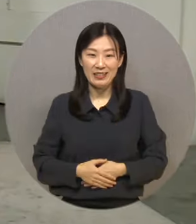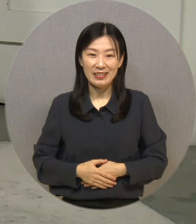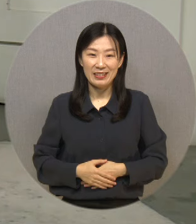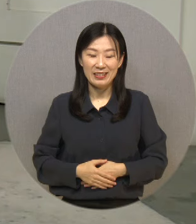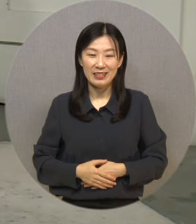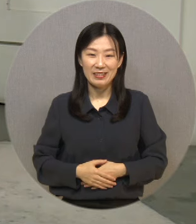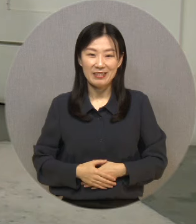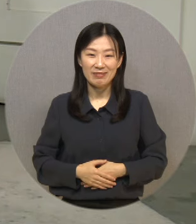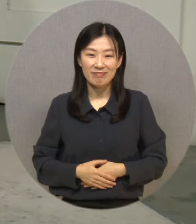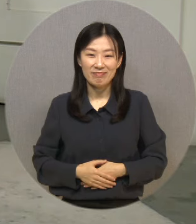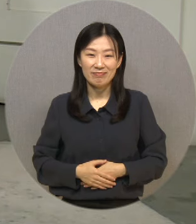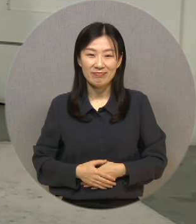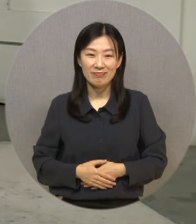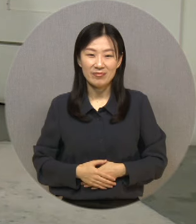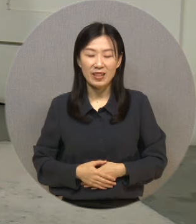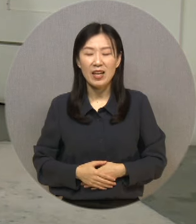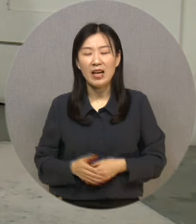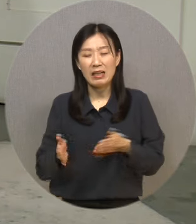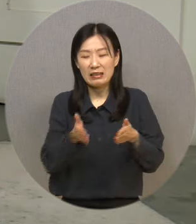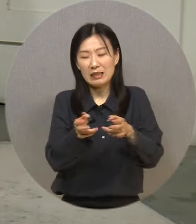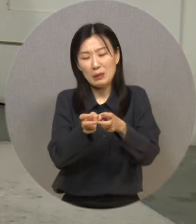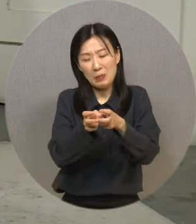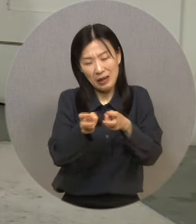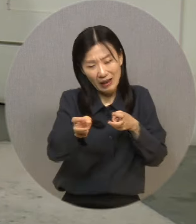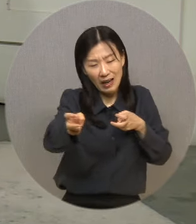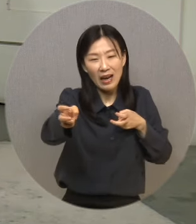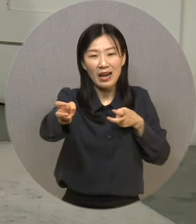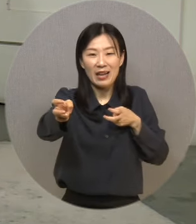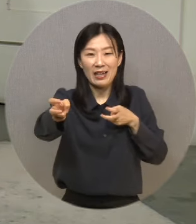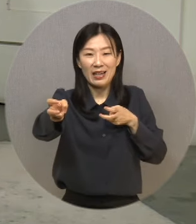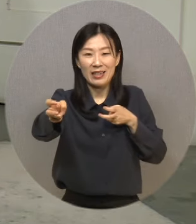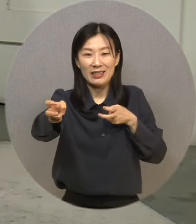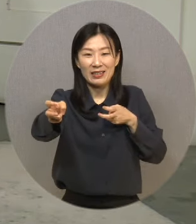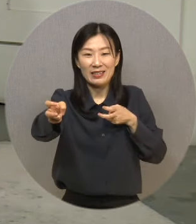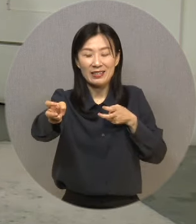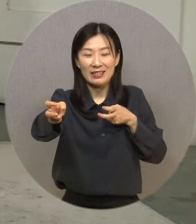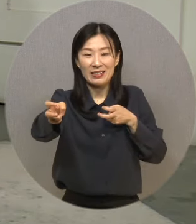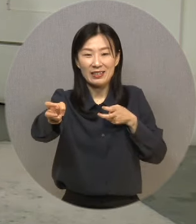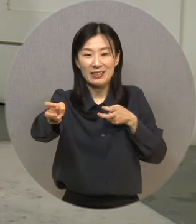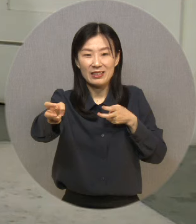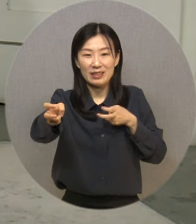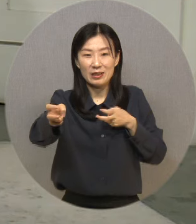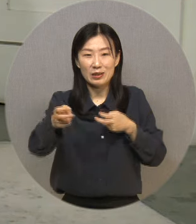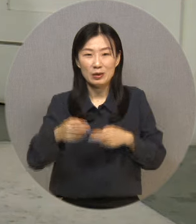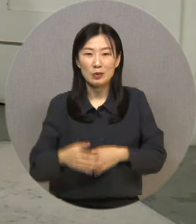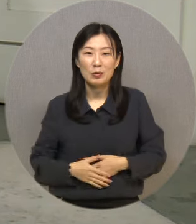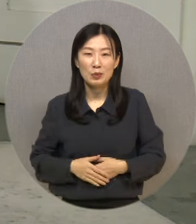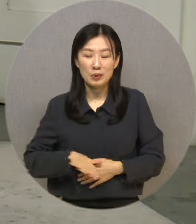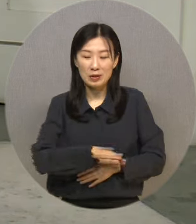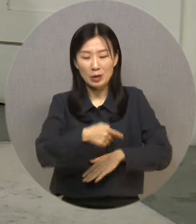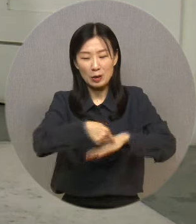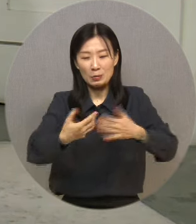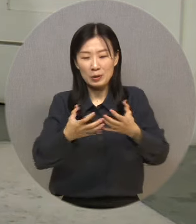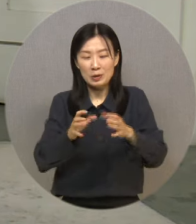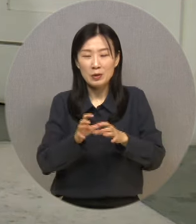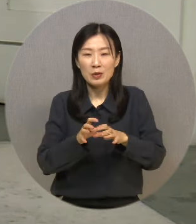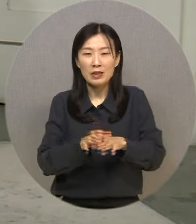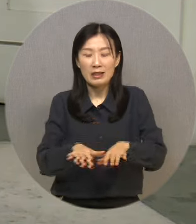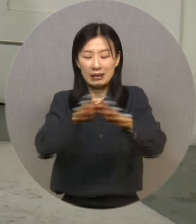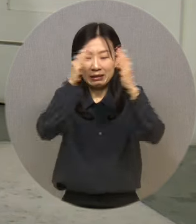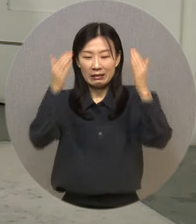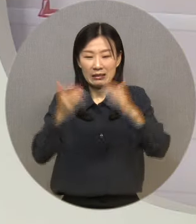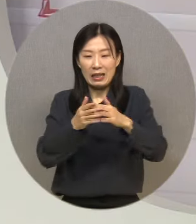떠나오셔서 길이 많이 맥히고 네. 이제 그 민족의 대이동이 일어나잖아요. 네.